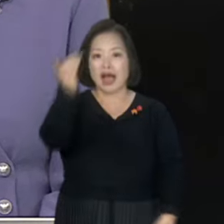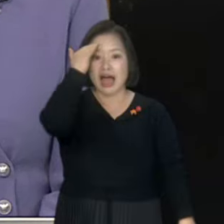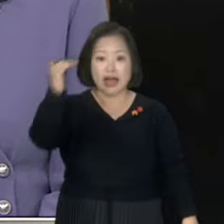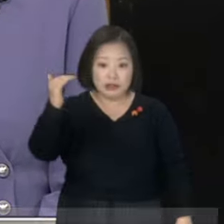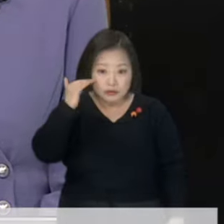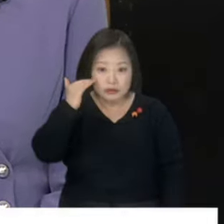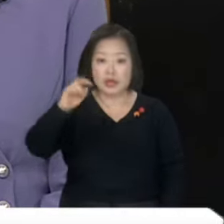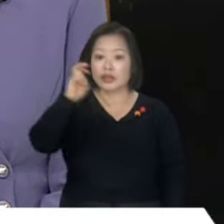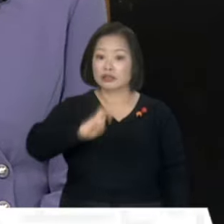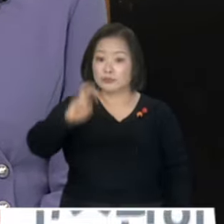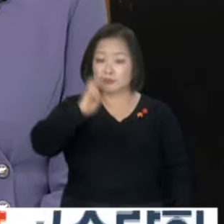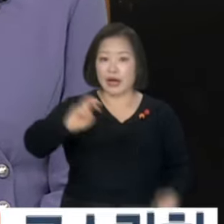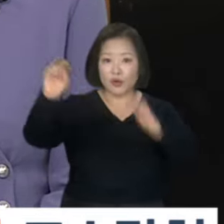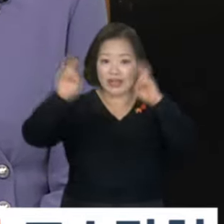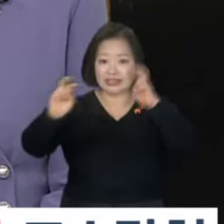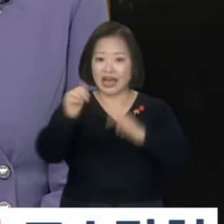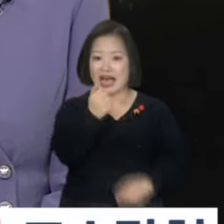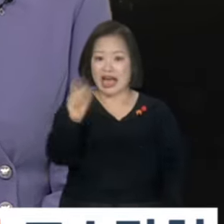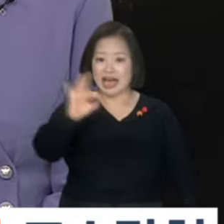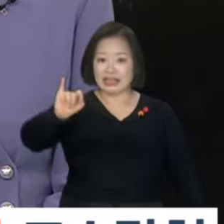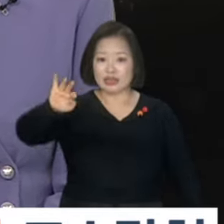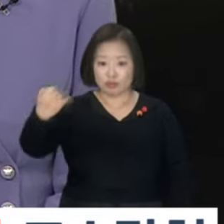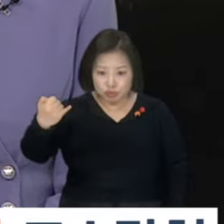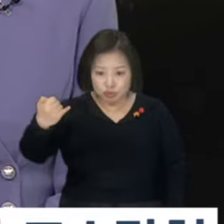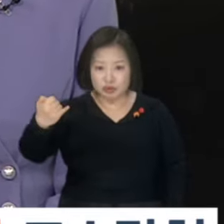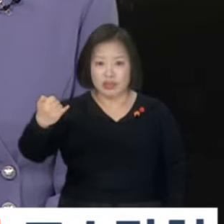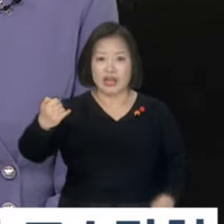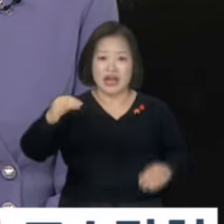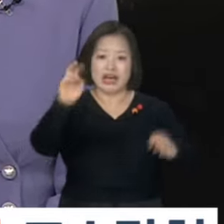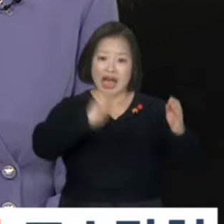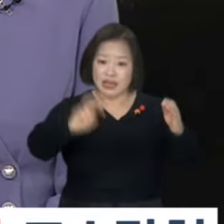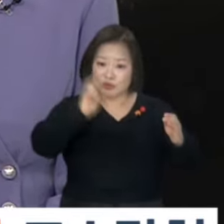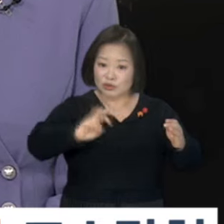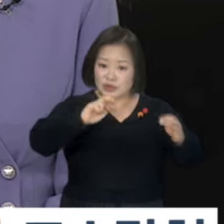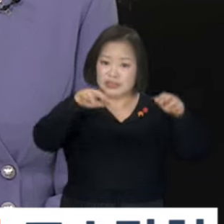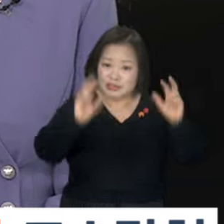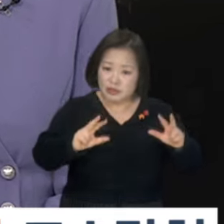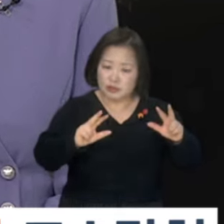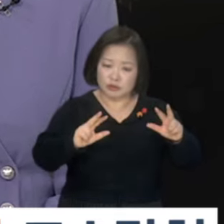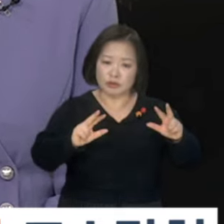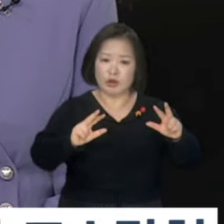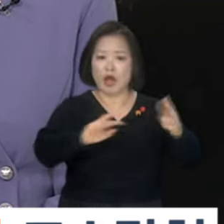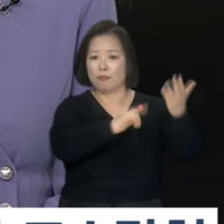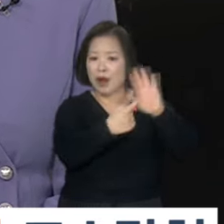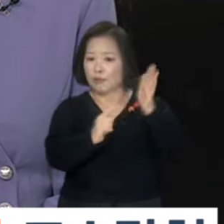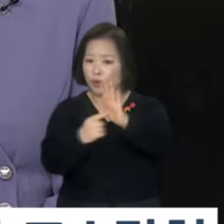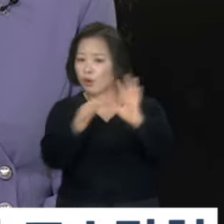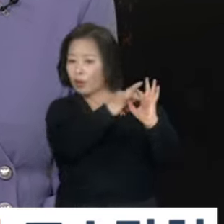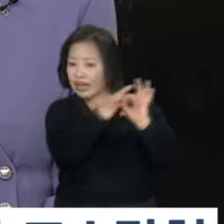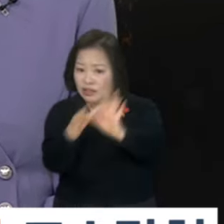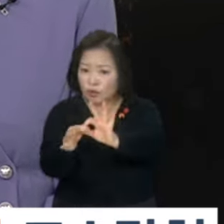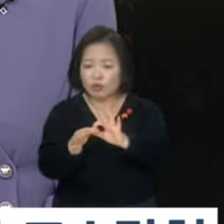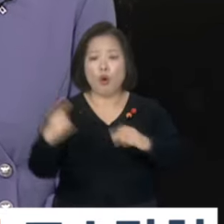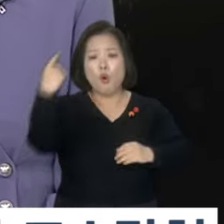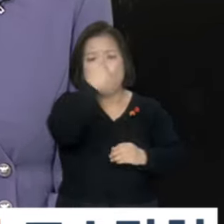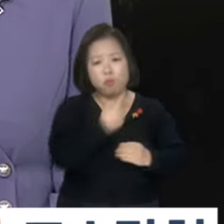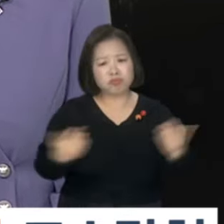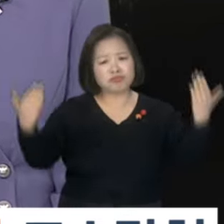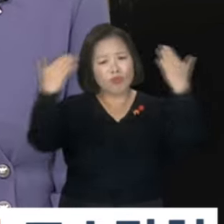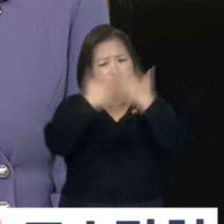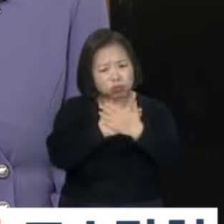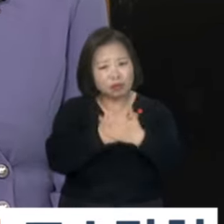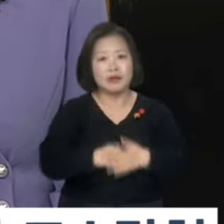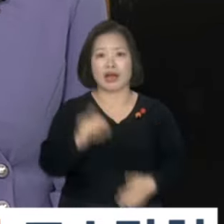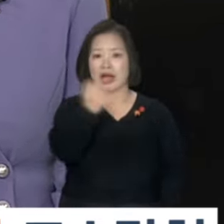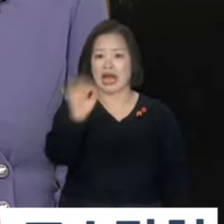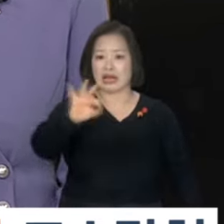국내 최대 은반 기획사 하이브의 내홍 속에 소속 가수들은 정상 영업을 이어가고 있습니다 다만 표정은 일부 엇갈리고 있습니다네